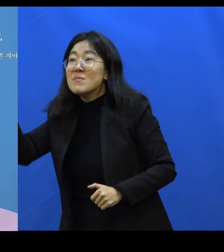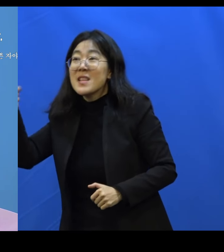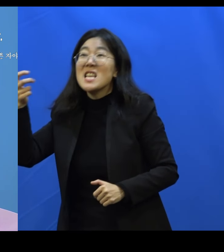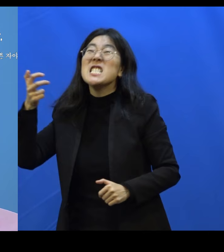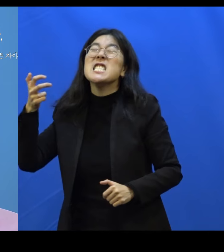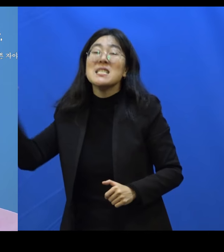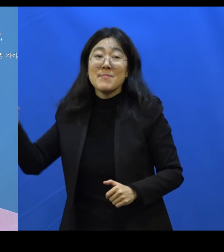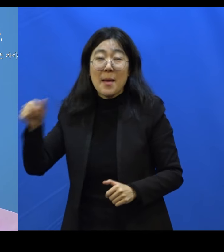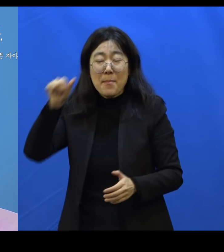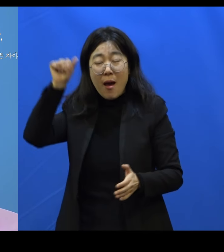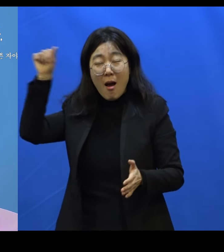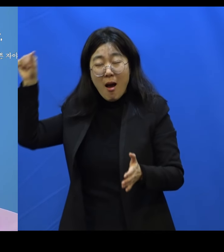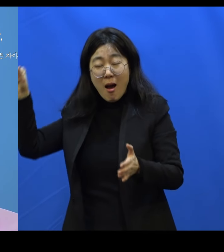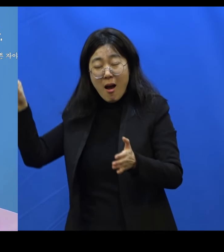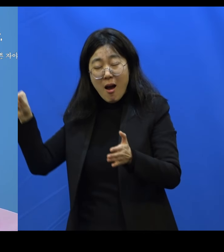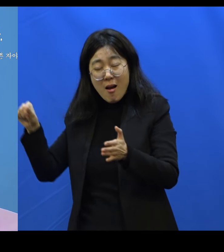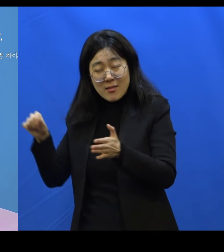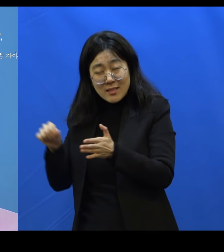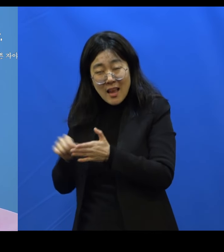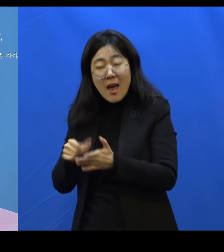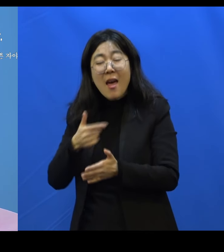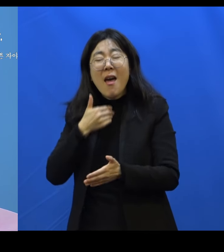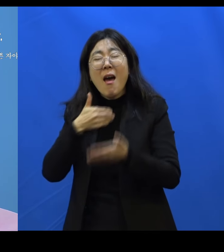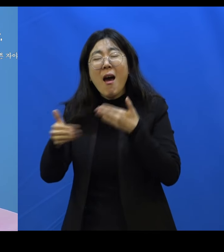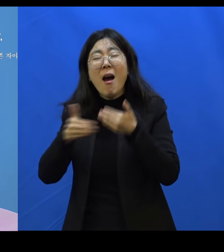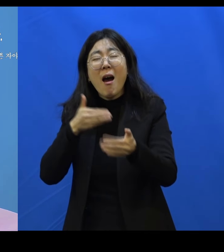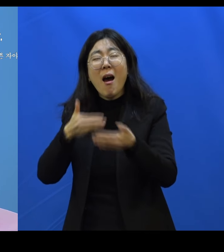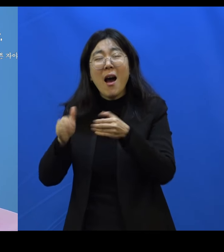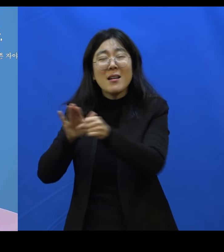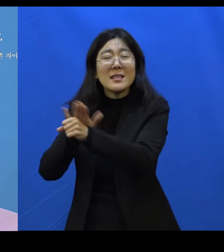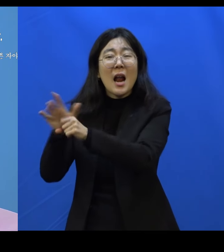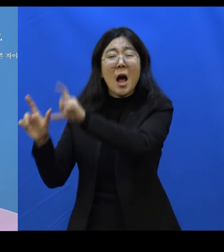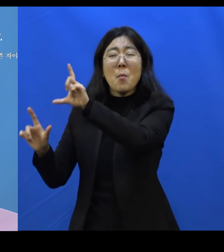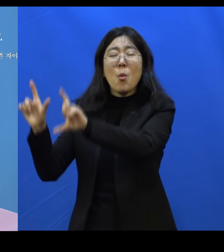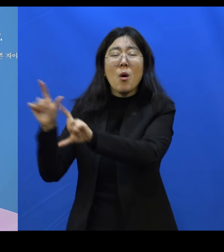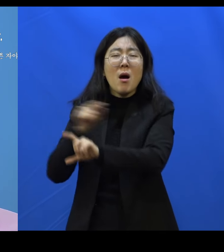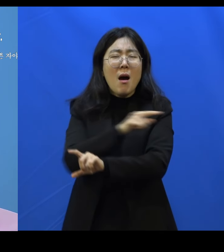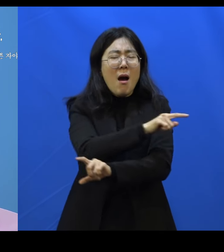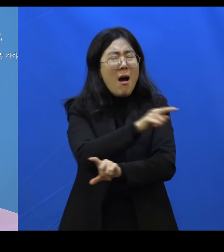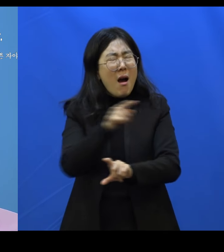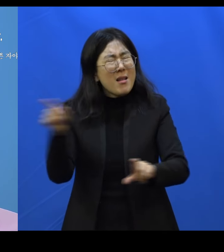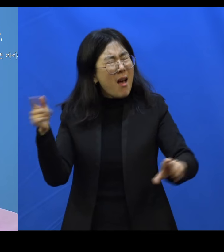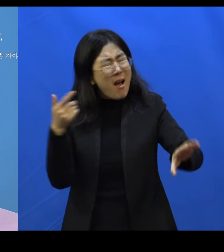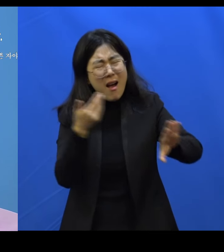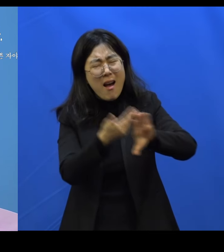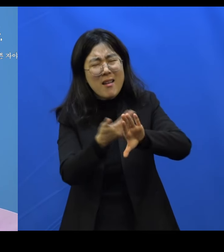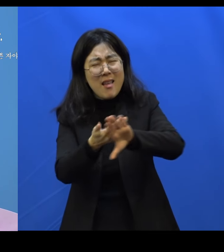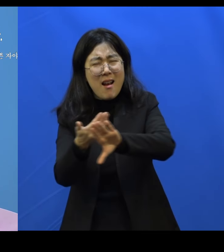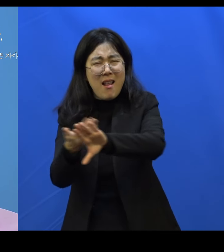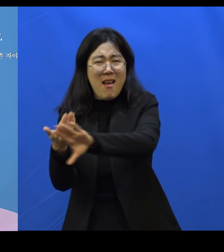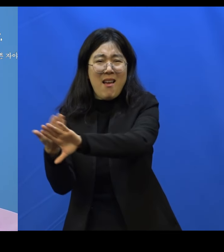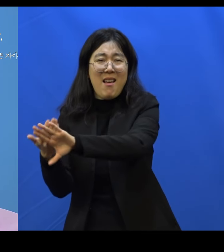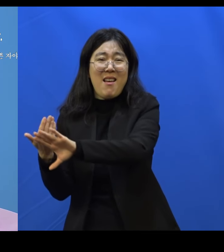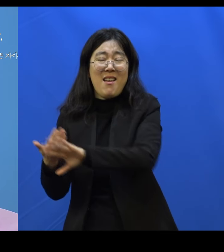70대 일평생 무르익어 가는 사랑은 전혀 다른 것이죠.